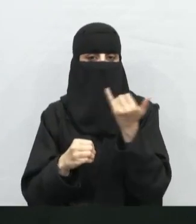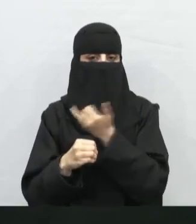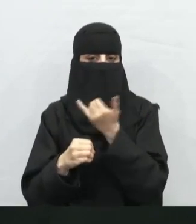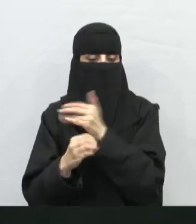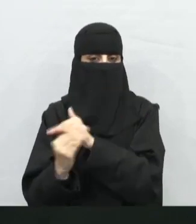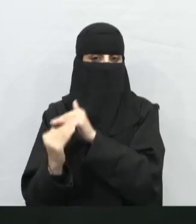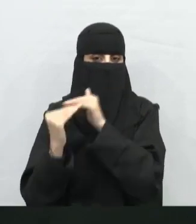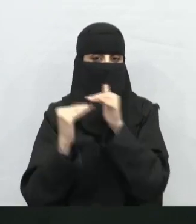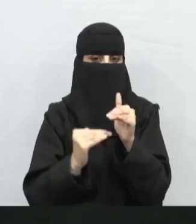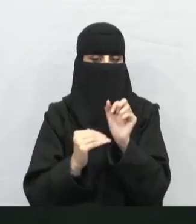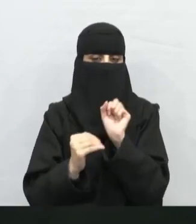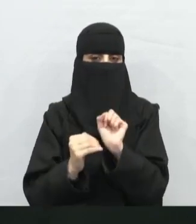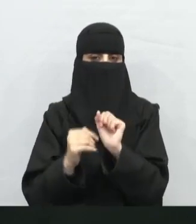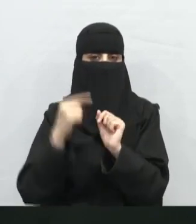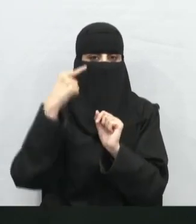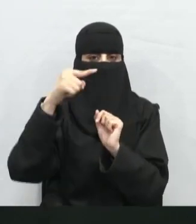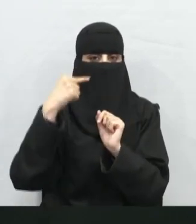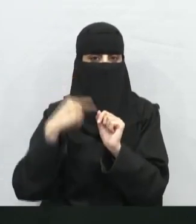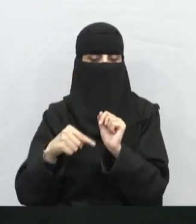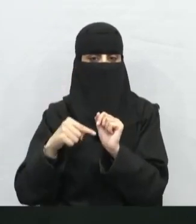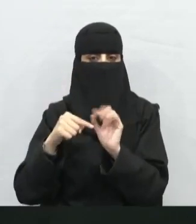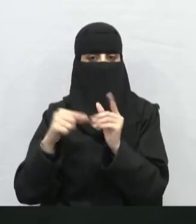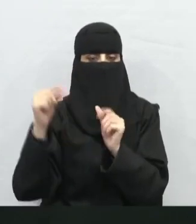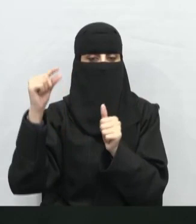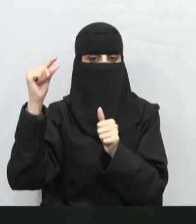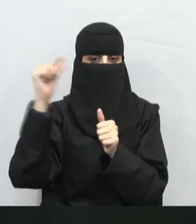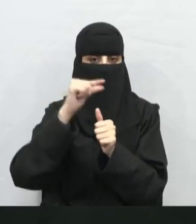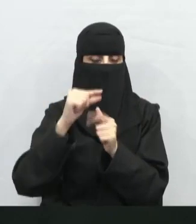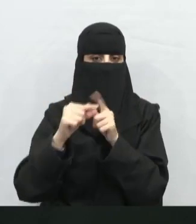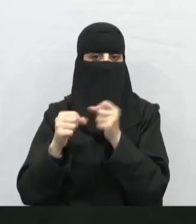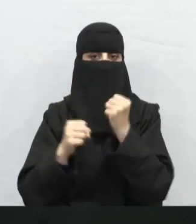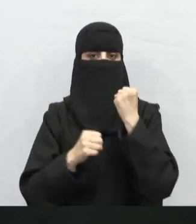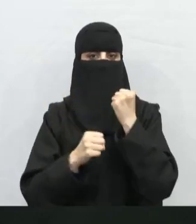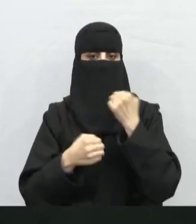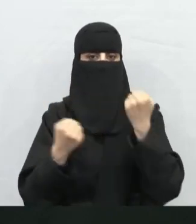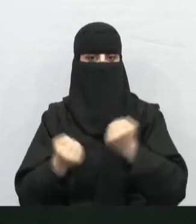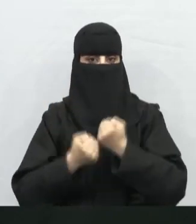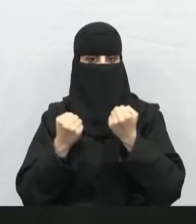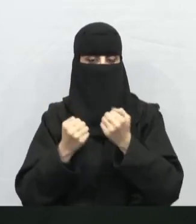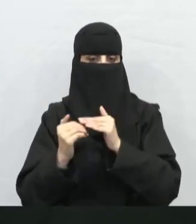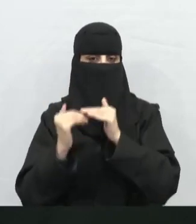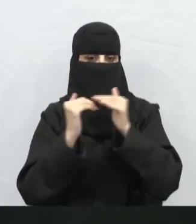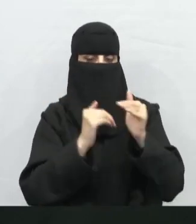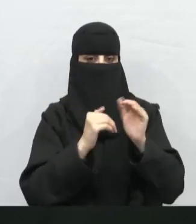الحرف القوي الذي قبله الحرف الساكن حرف ضعيف